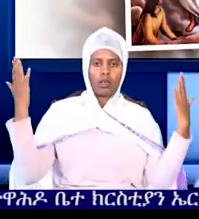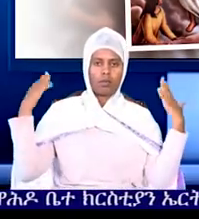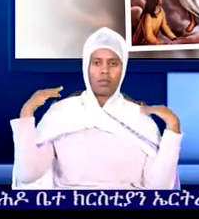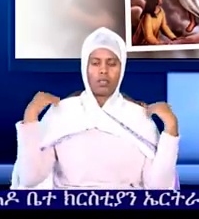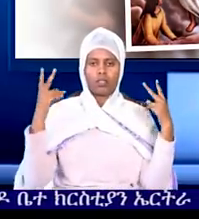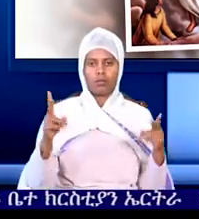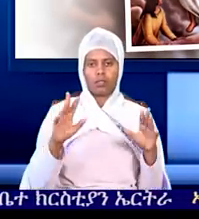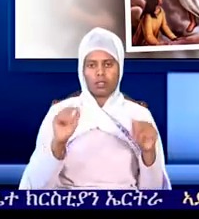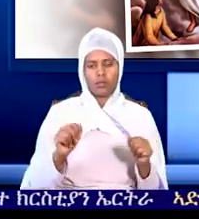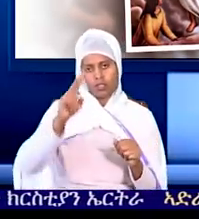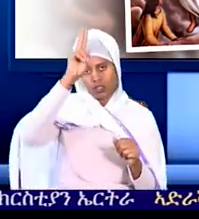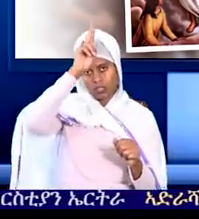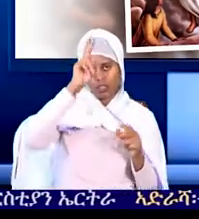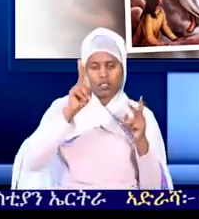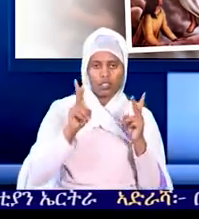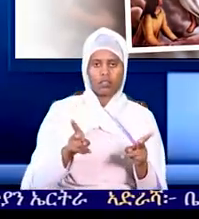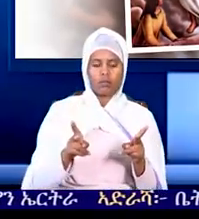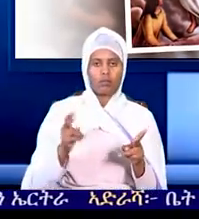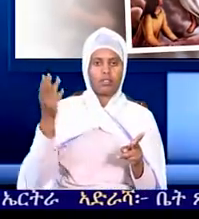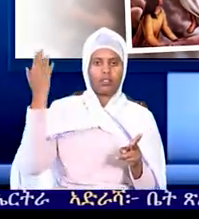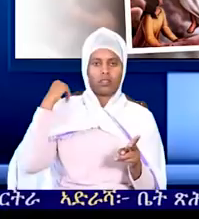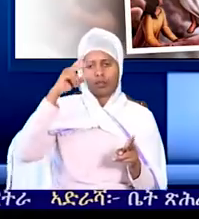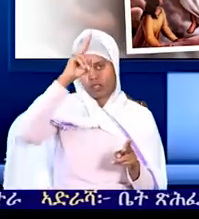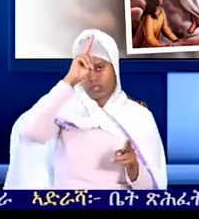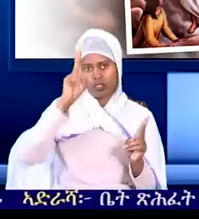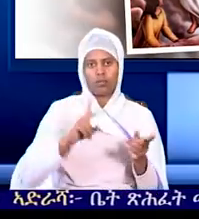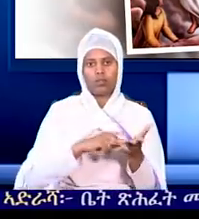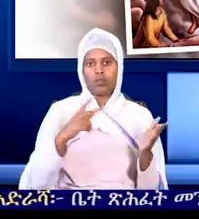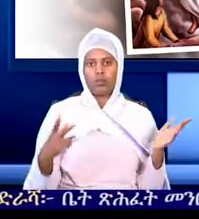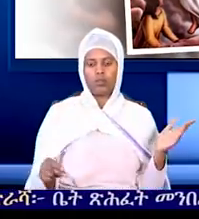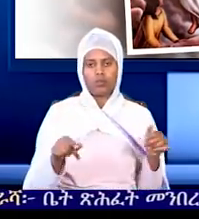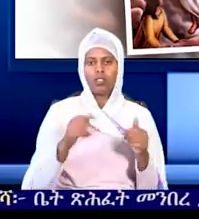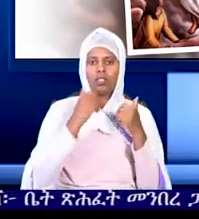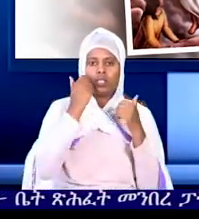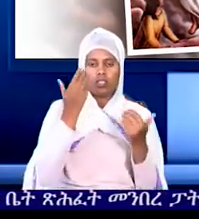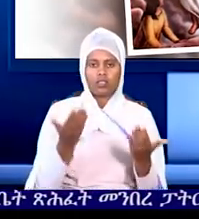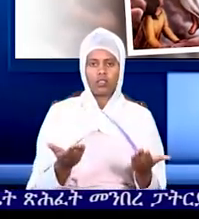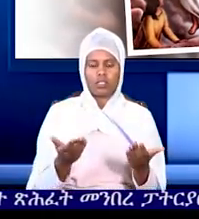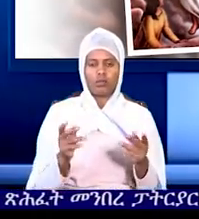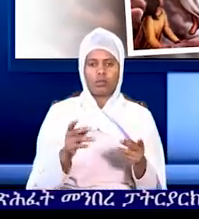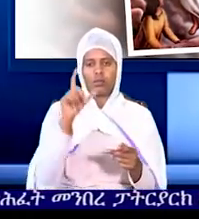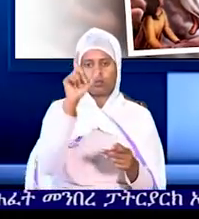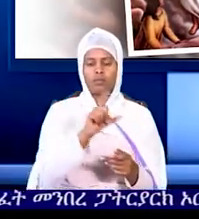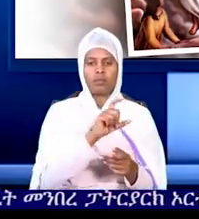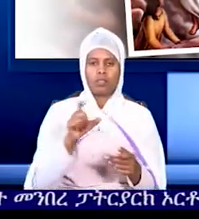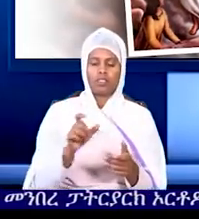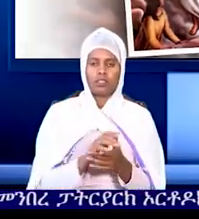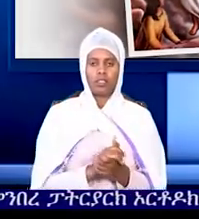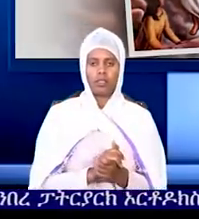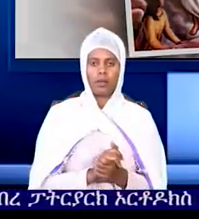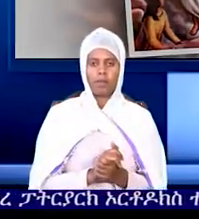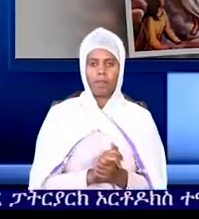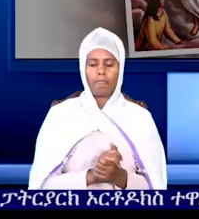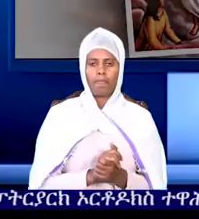ክንፊ መላእክቲ ከም ዝነበረ ሕጂ ድማ ንዲያብሎስ ቅድም ንዲያብሎስ ከም ደውደቐት ሕጂ ድማ በዛ ዕለት እዚኣ በዚ መስቀል